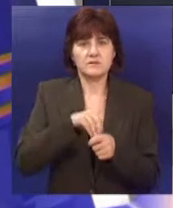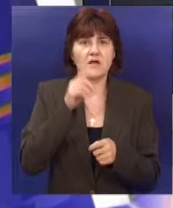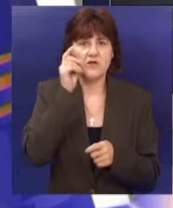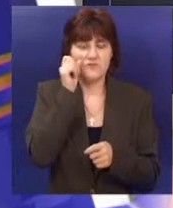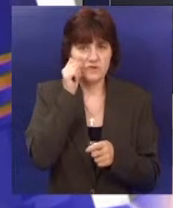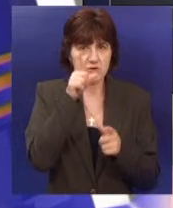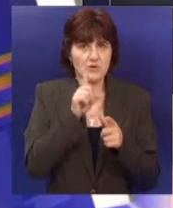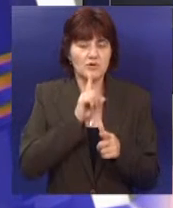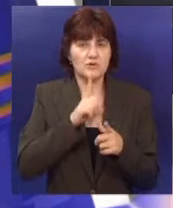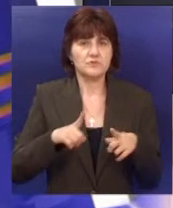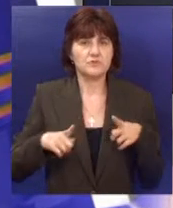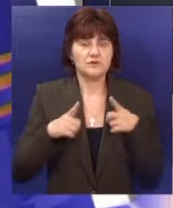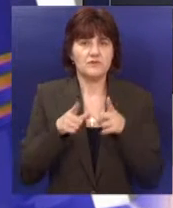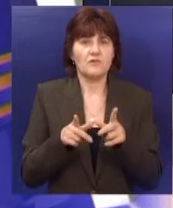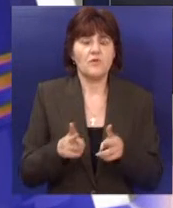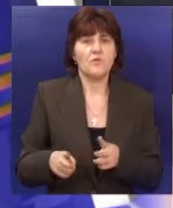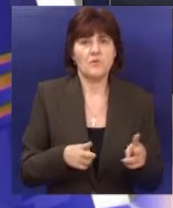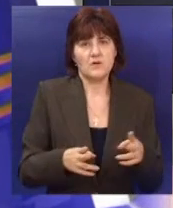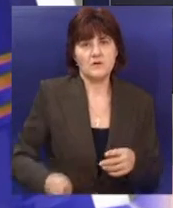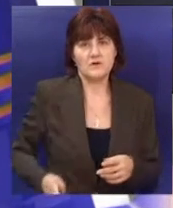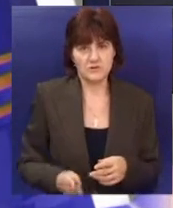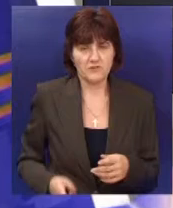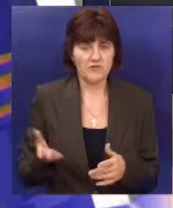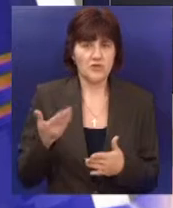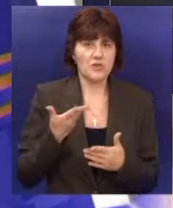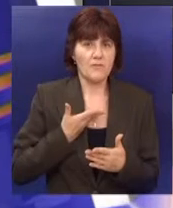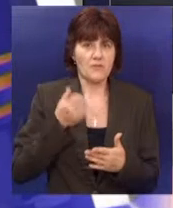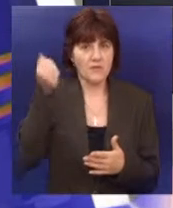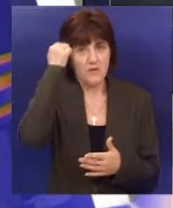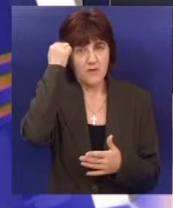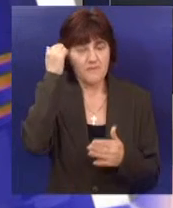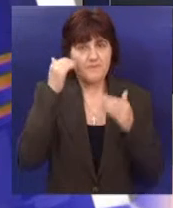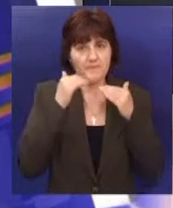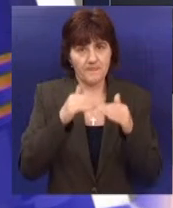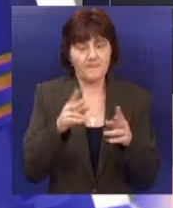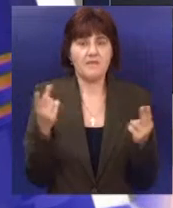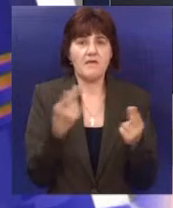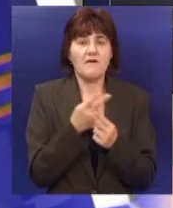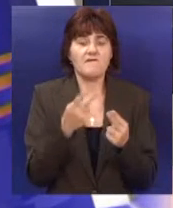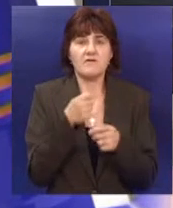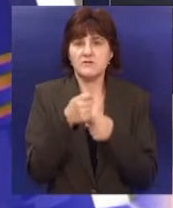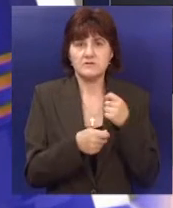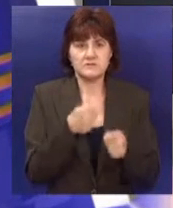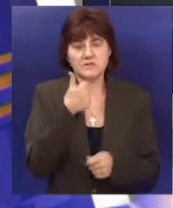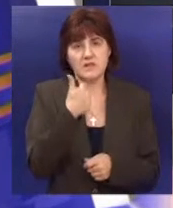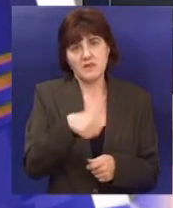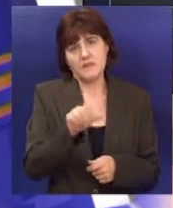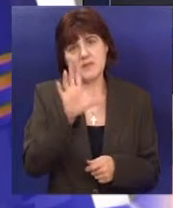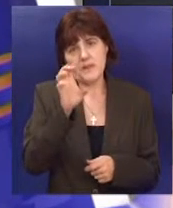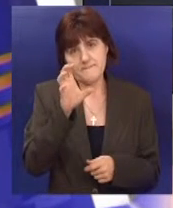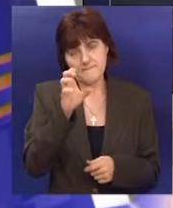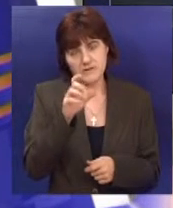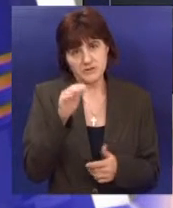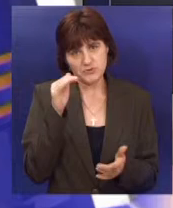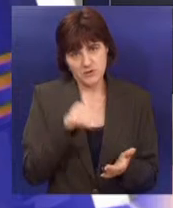Stanovnici ulice Mikloša Švalba u mesnoj zajednici i Željezničko naselje dobili su asfalt. Vrednost radova je 1.500.000 dinara, a